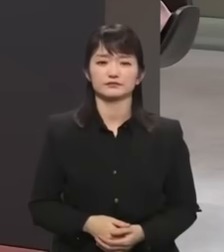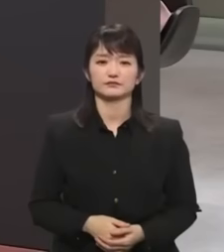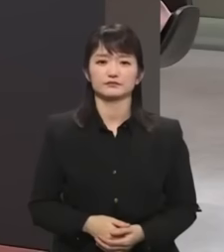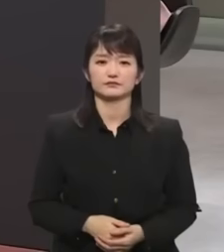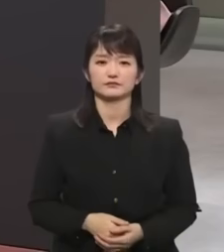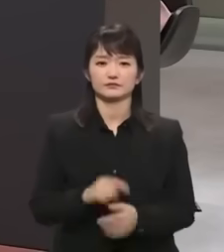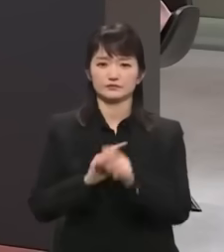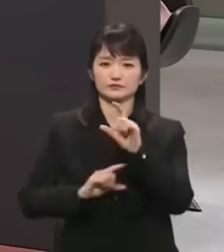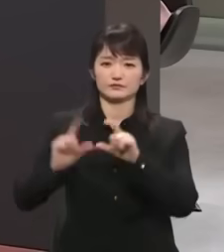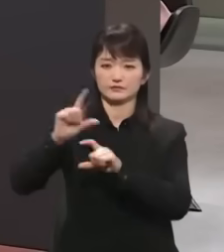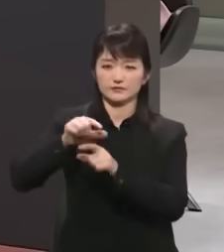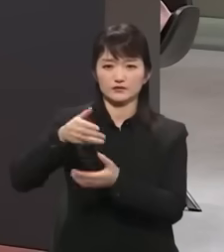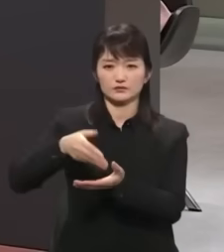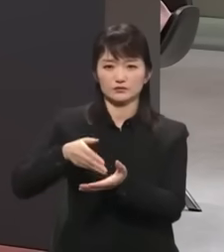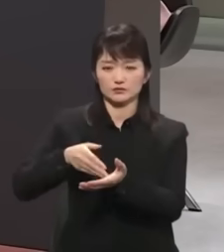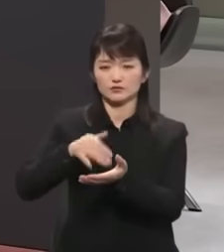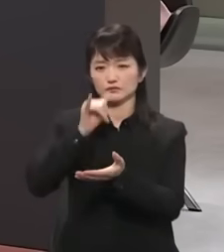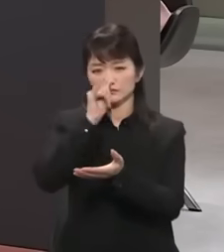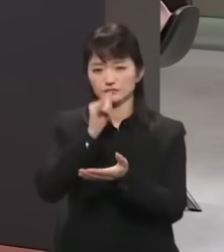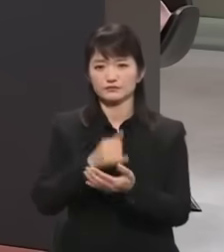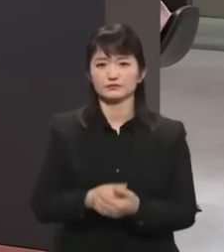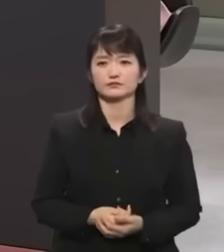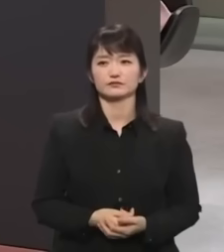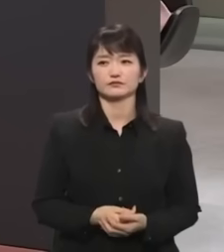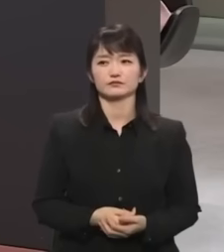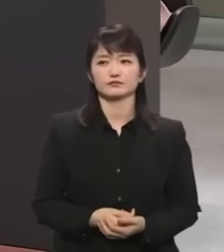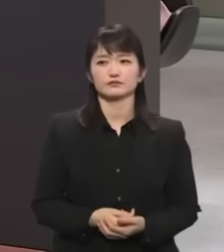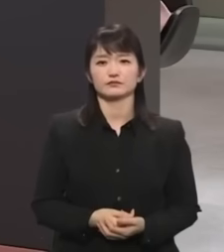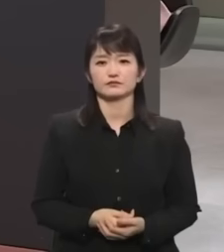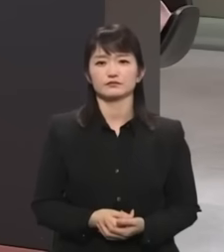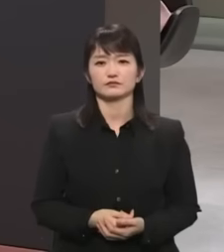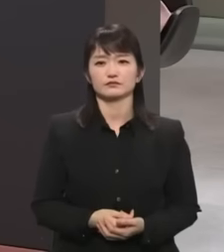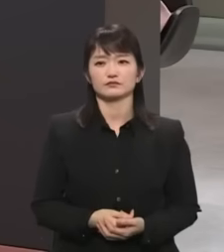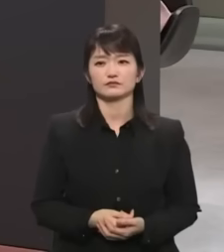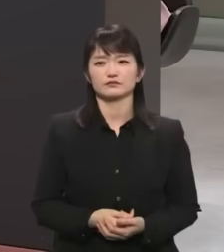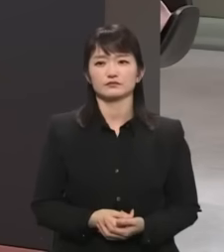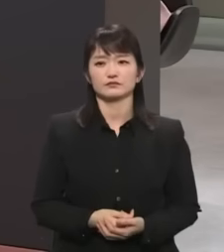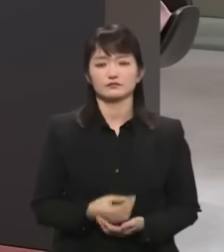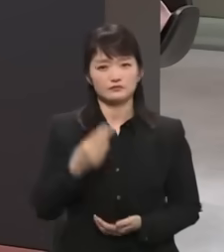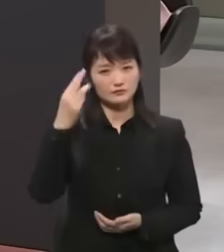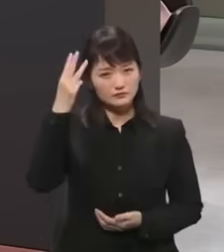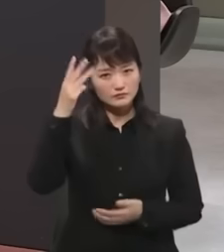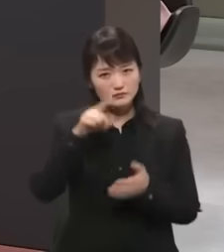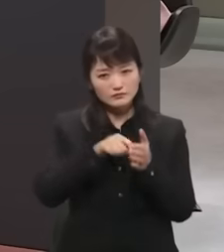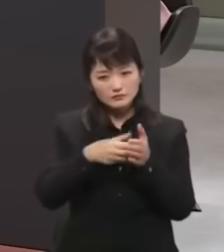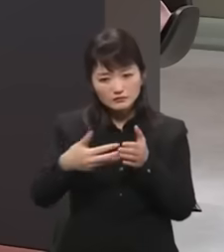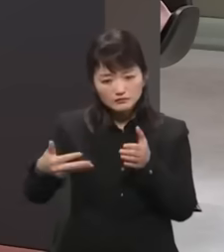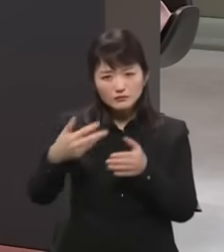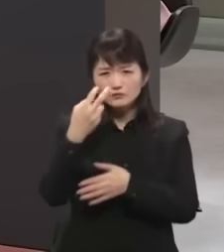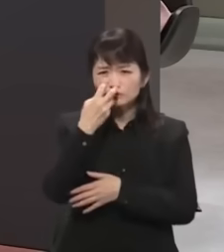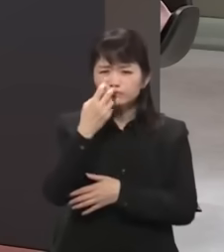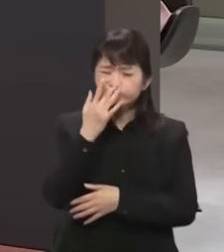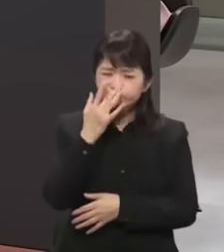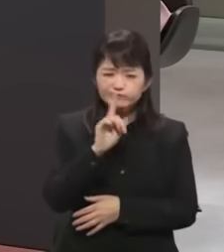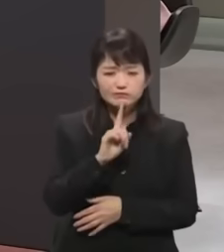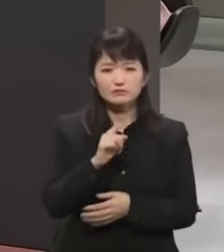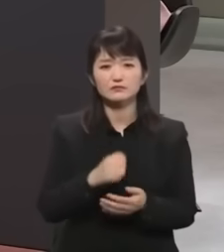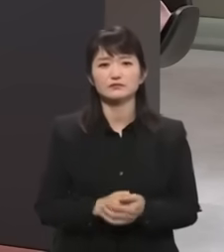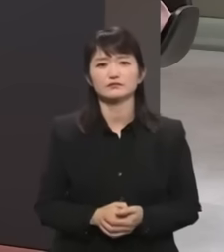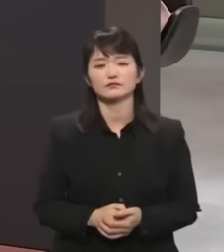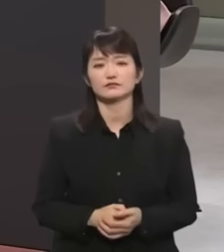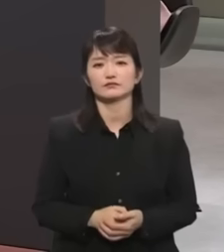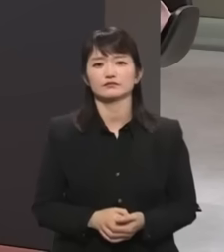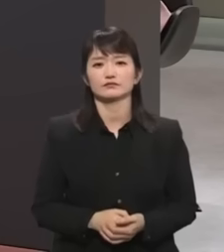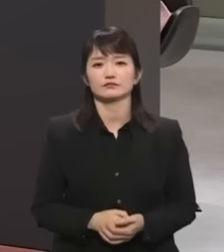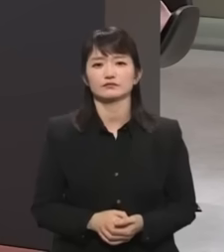보도는 나온 상황인데 글쎄요 뭐 3일 지나서 조사하는 것도 좀 잘 이해가 안 돼서이 사건을 좀 잡아